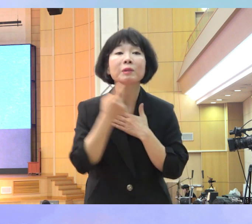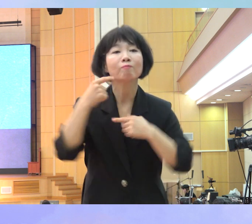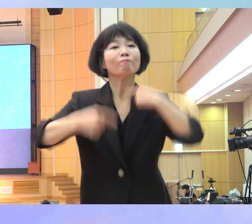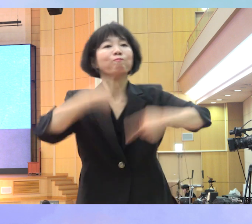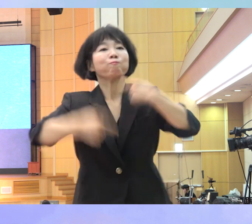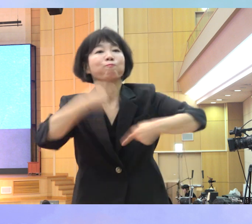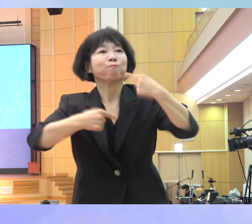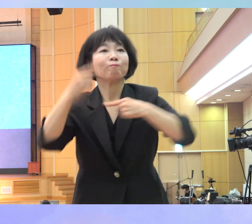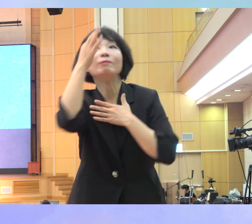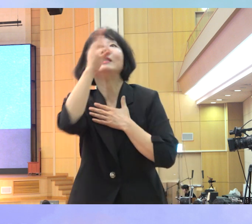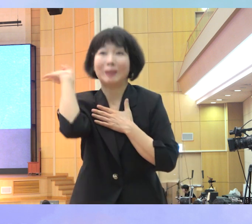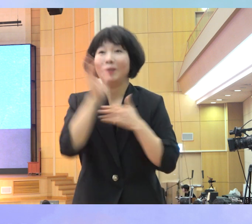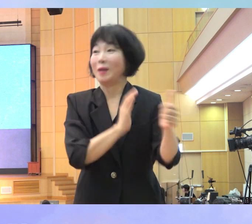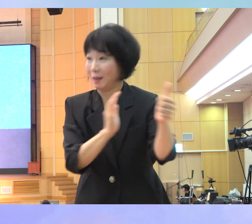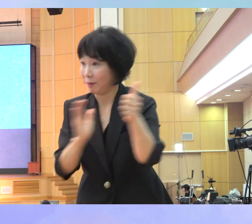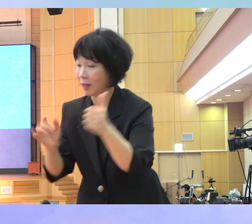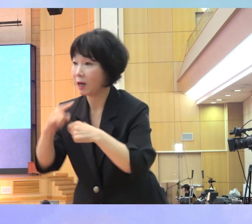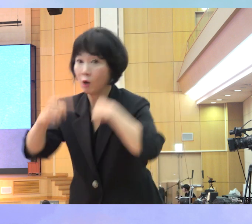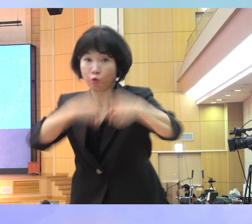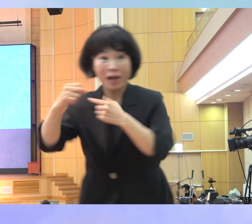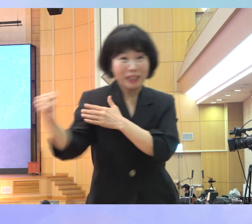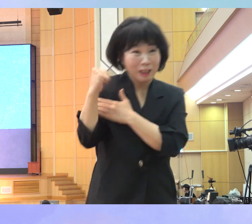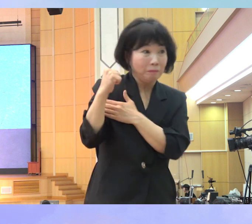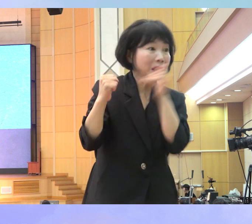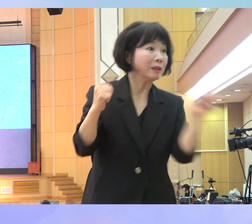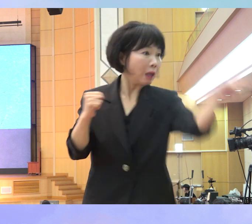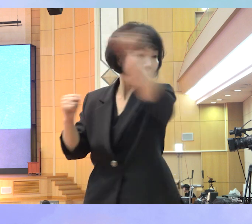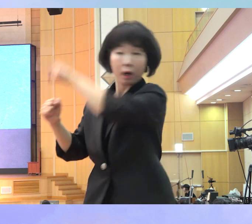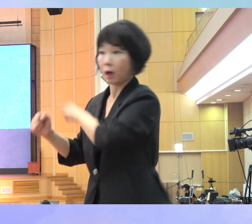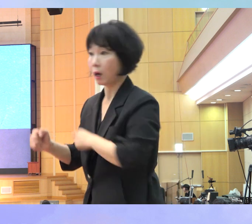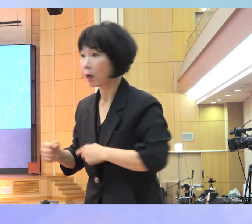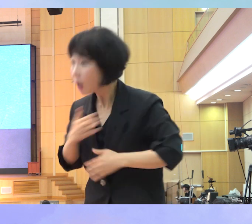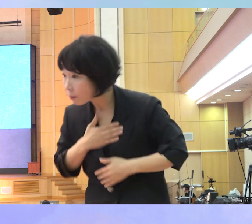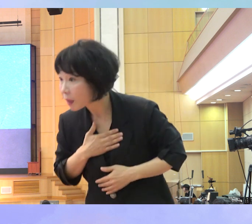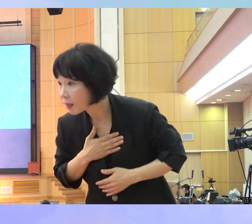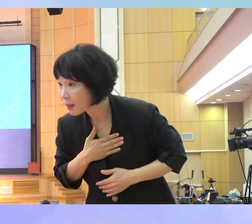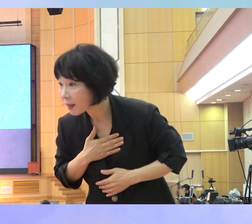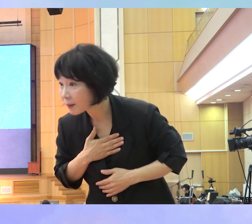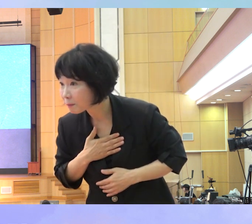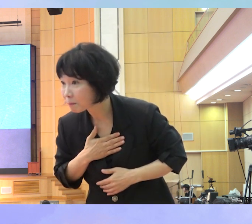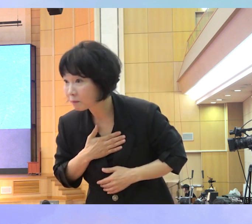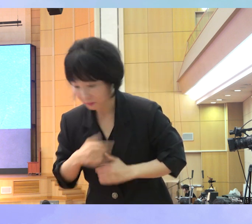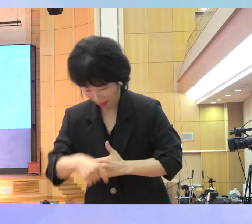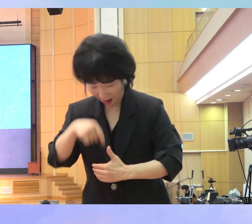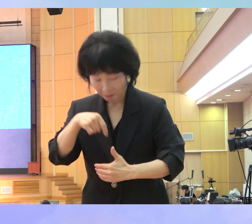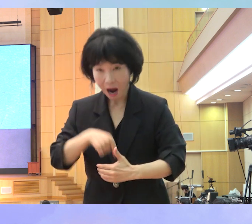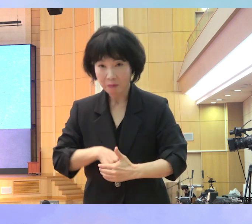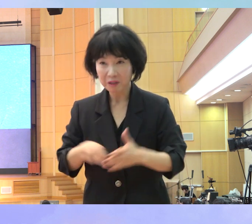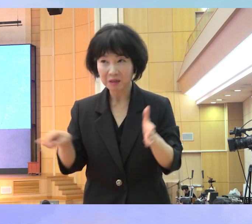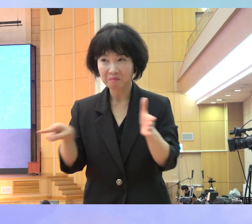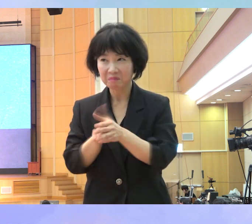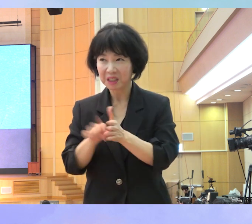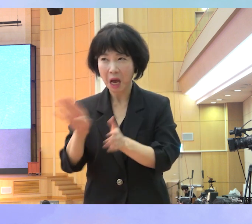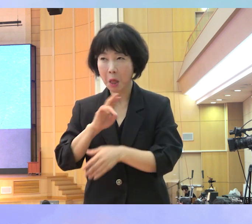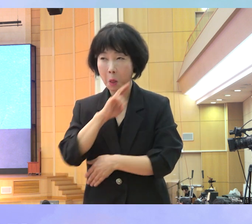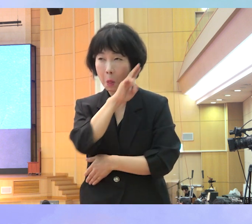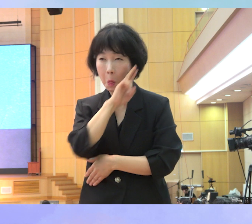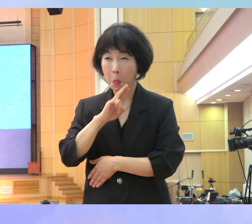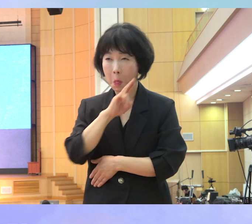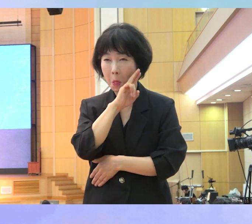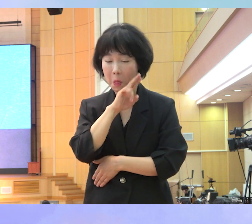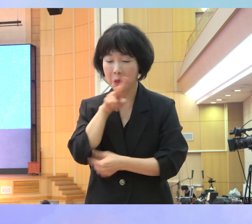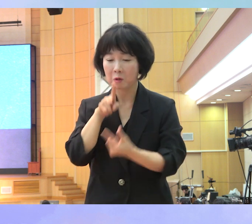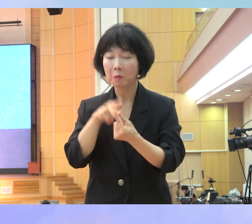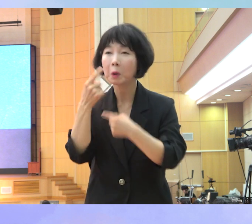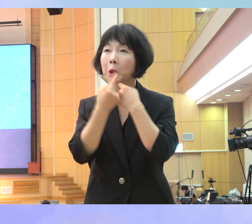말에 힘이라는 게 있습니다. 말에 힘이 있어요. 마음은 믿지 않고 입으로만 시인한다고 되는 거